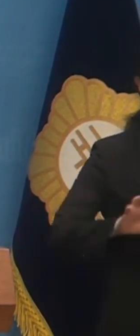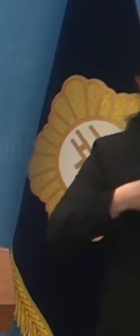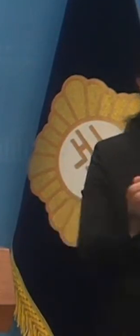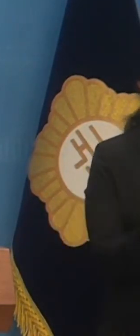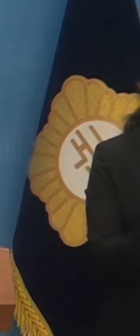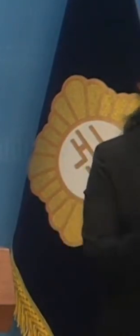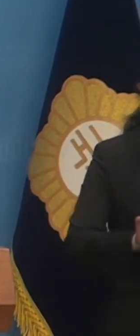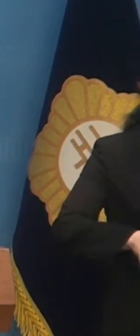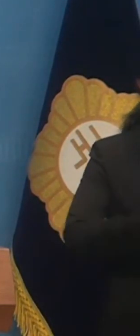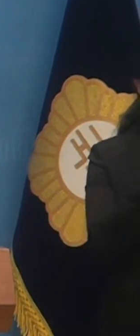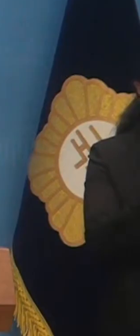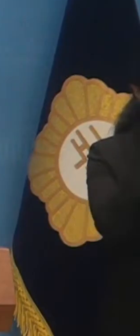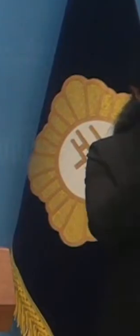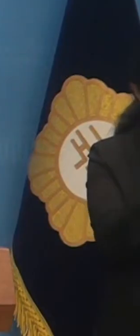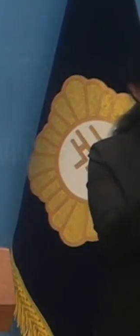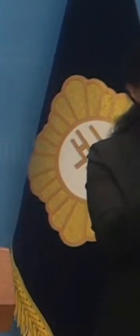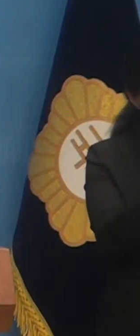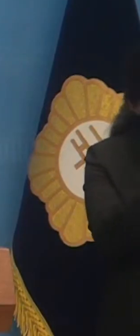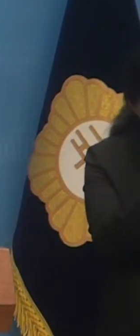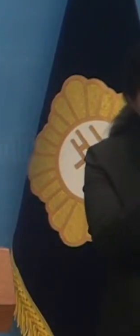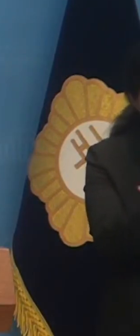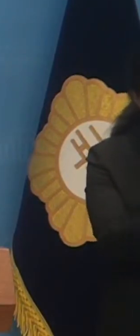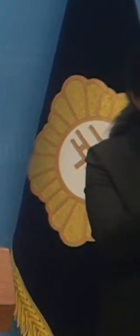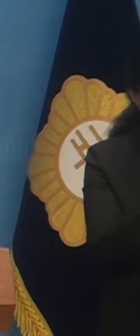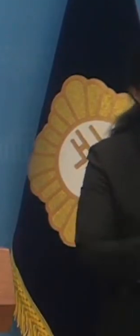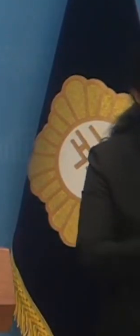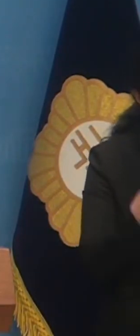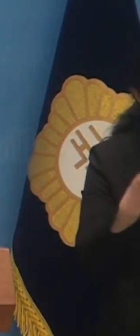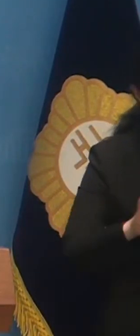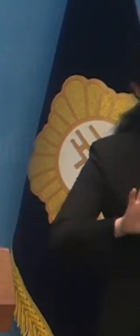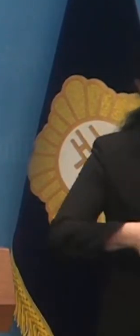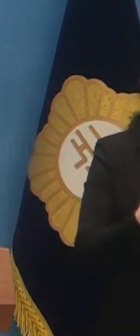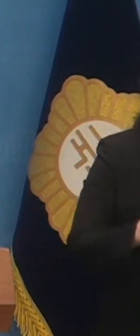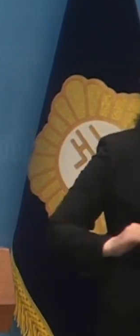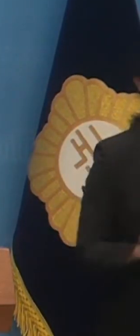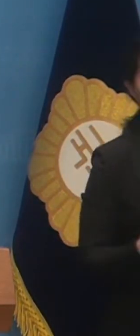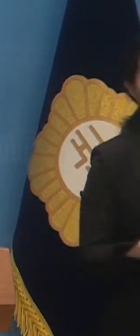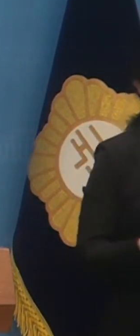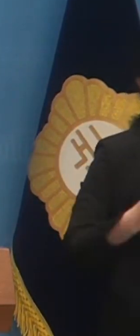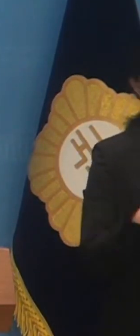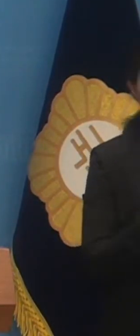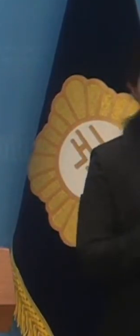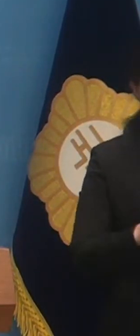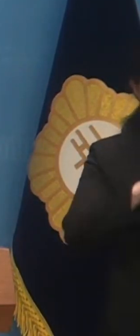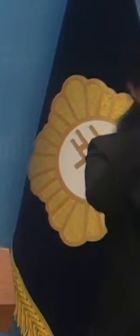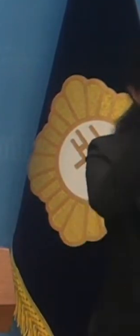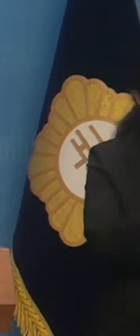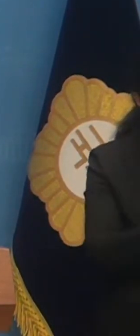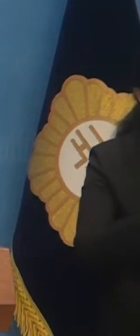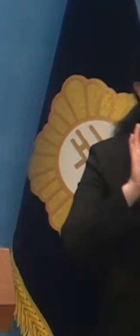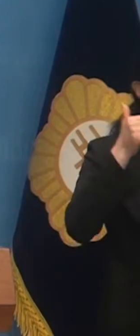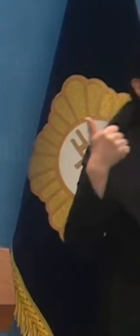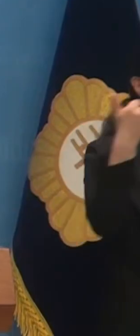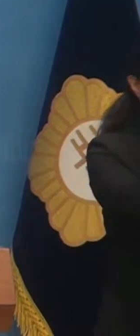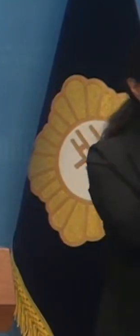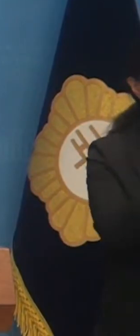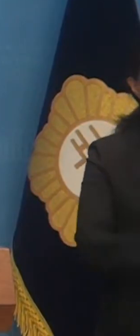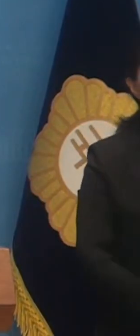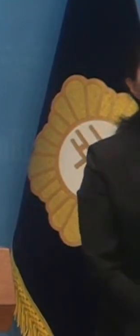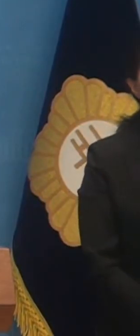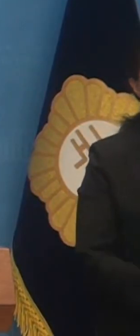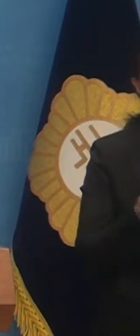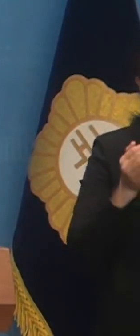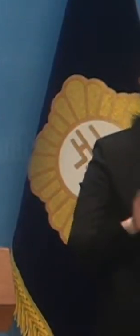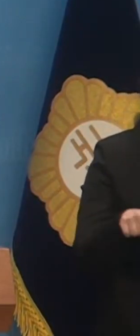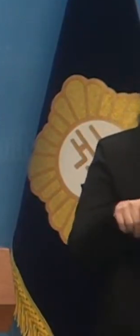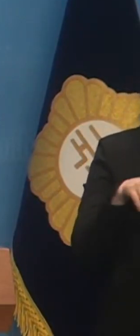국민의힘은 내란 속에 윤석열을 배출한 것도 모자라 내란을 감싸다 국민의 심판을 받았습니다.